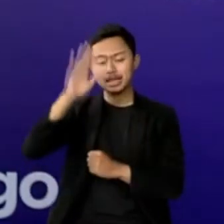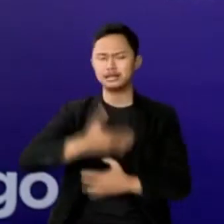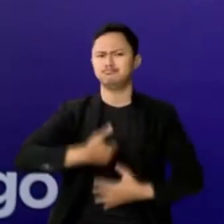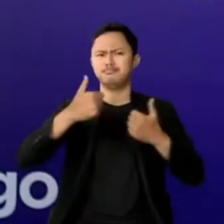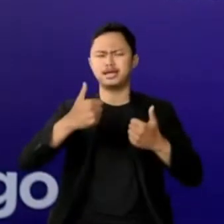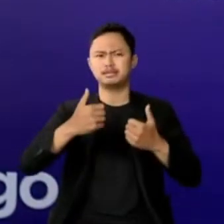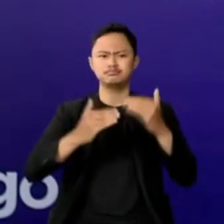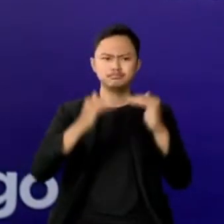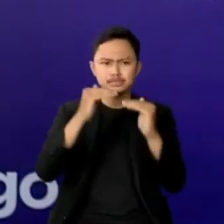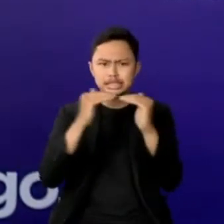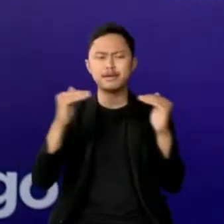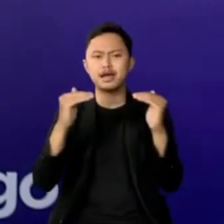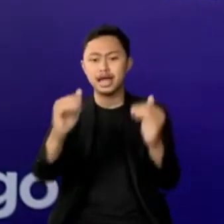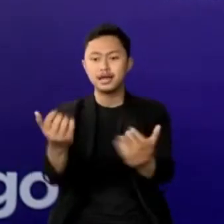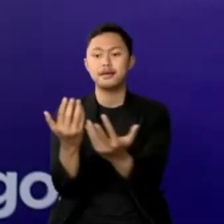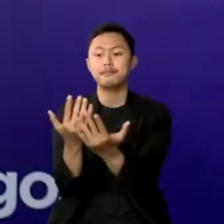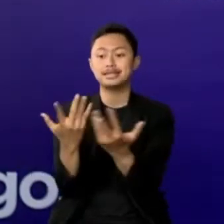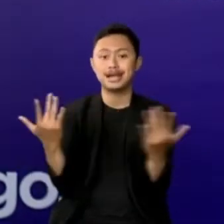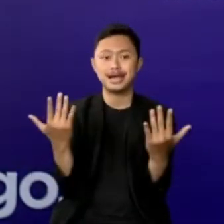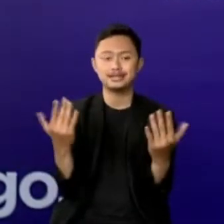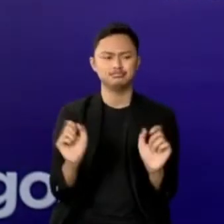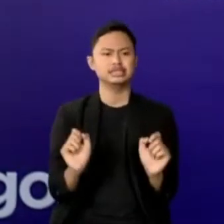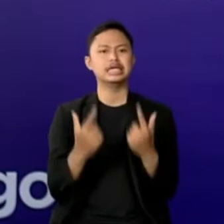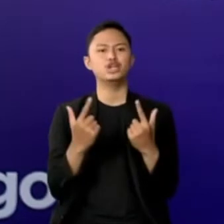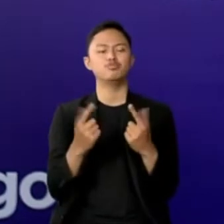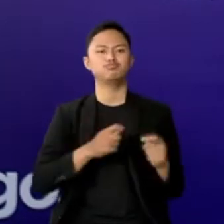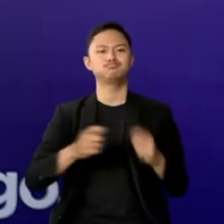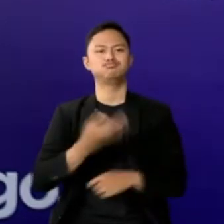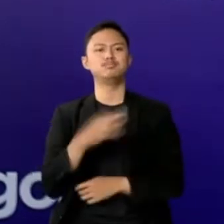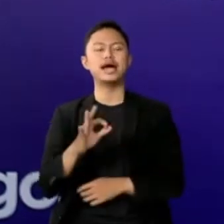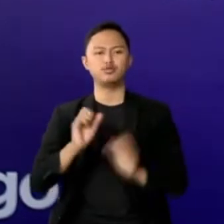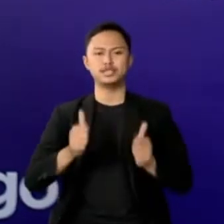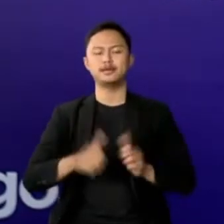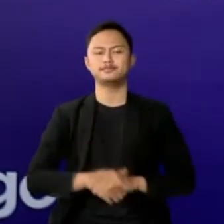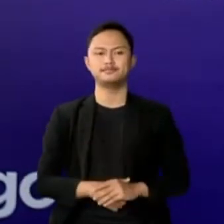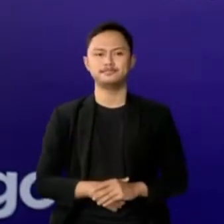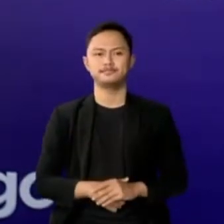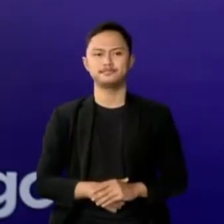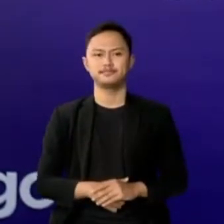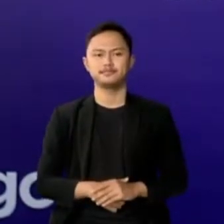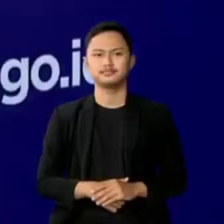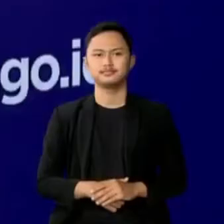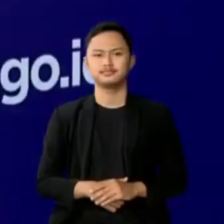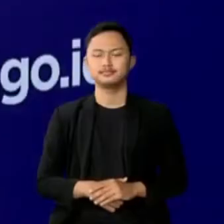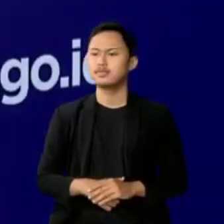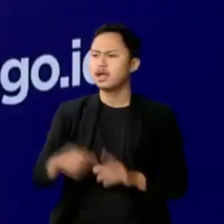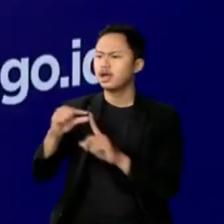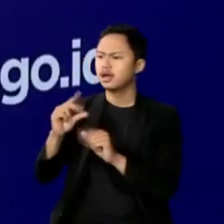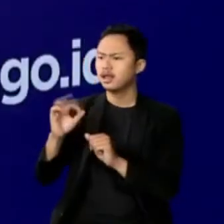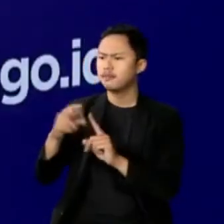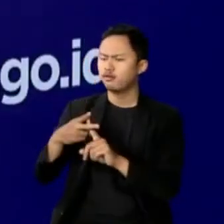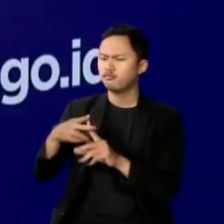sehingga seluruh masyarakatnya Akhirnya bisa hidup dengan tatanan disebut Oke baik amin ada saran gak